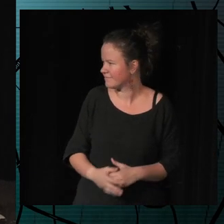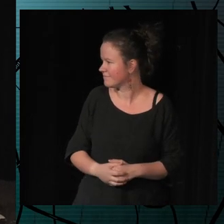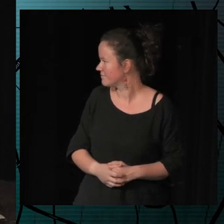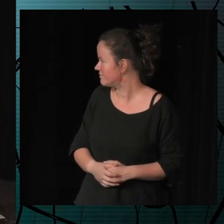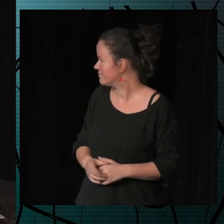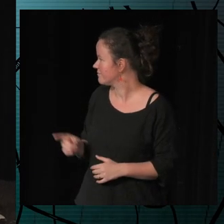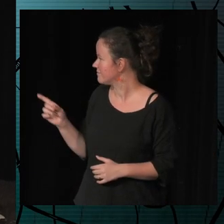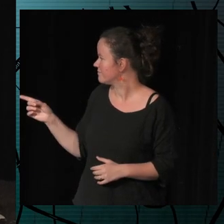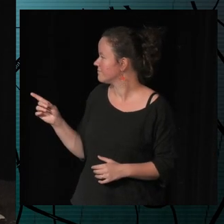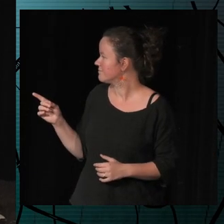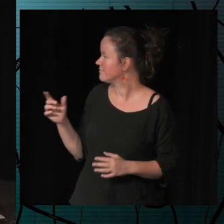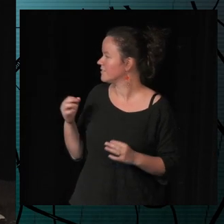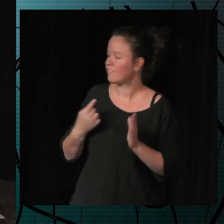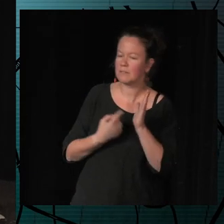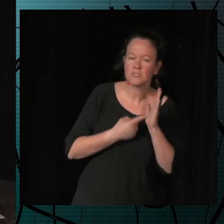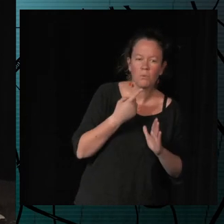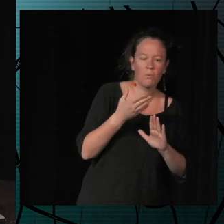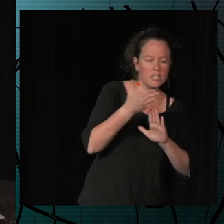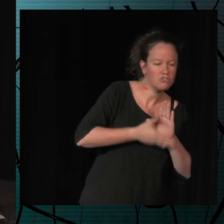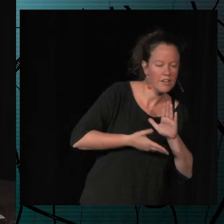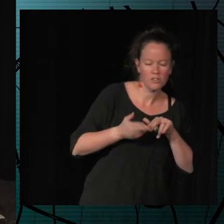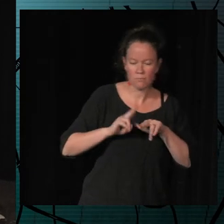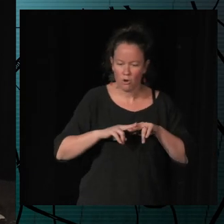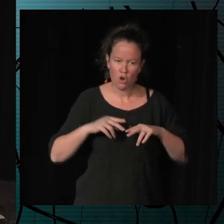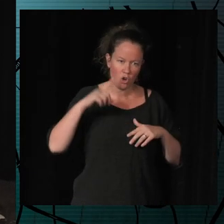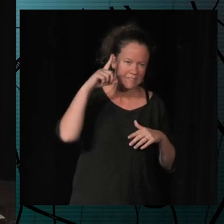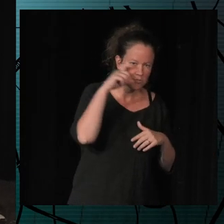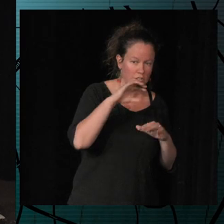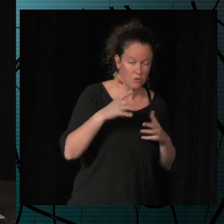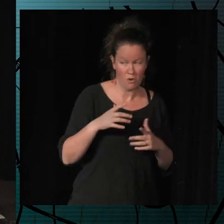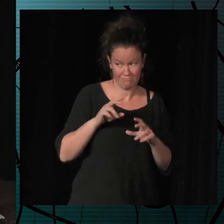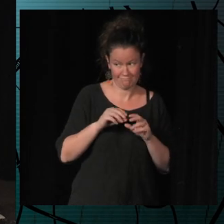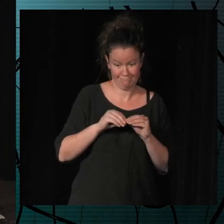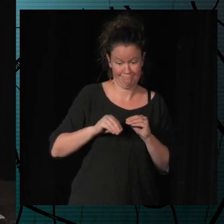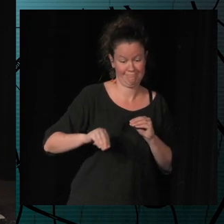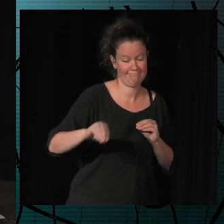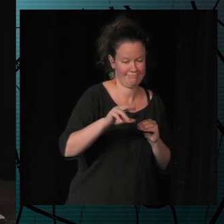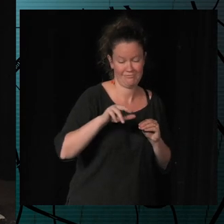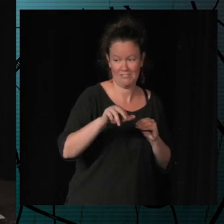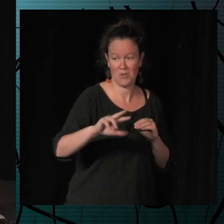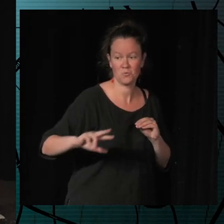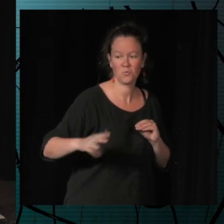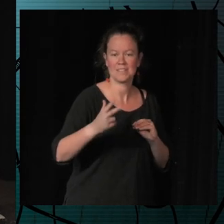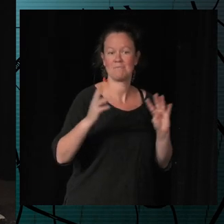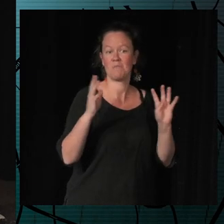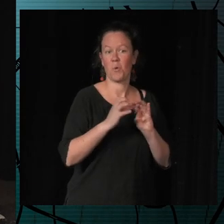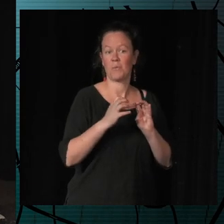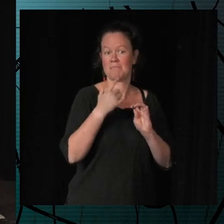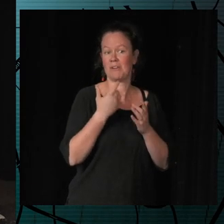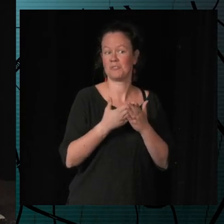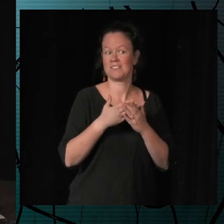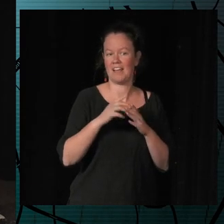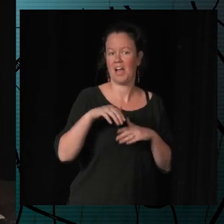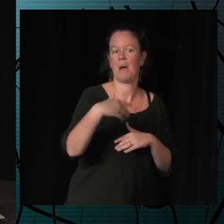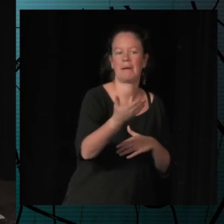question de la mort de la répétition de l'échec et du rapport à la difficulté modulable elle sera surtout aborder dans la trème table ronde donc je vous invite si vous voulez